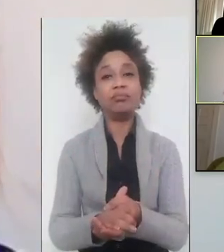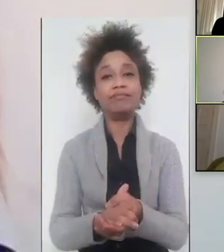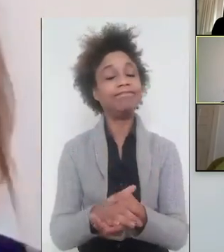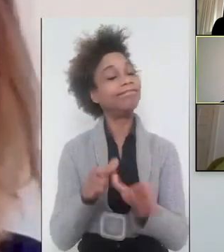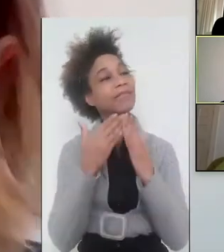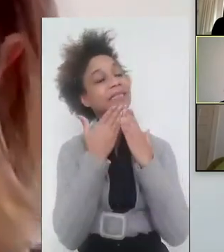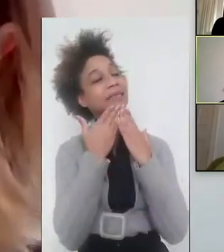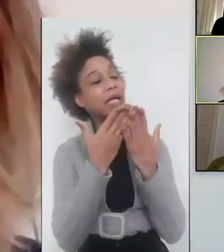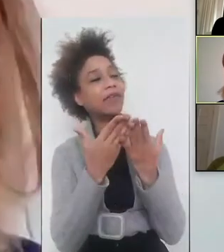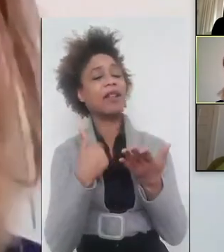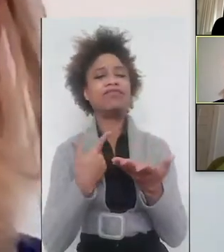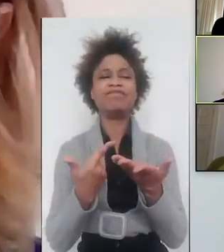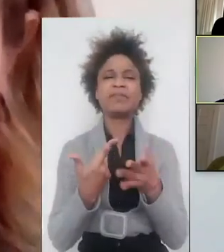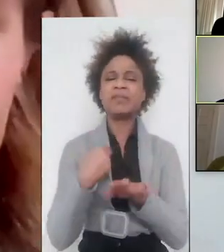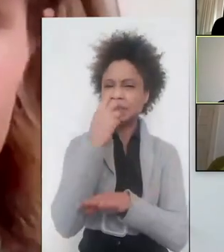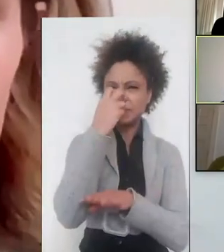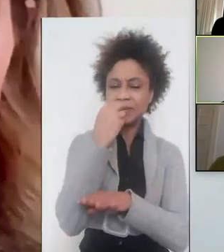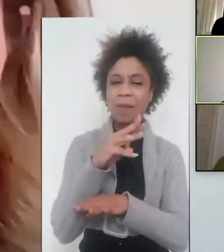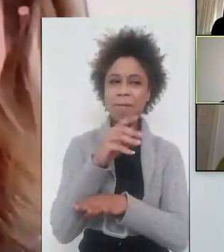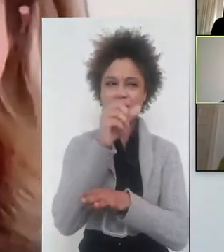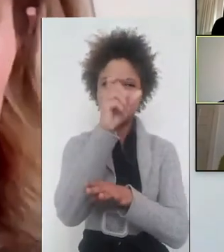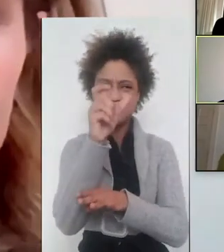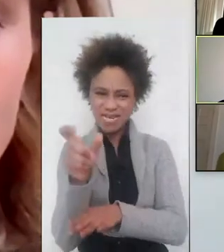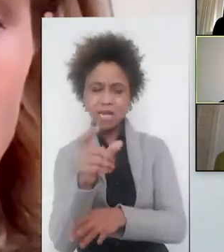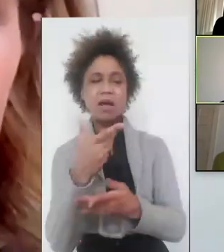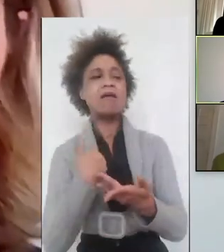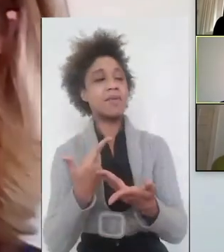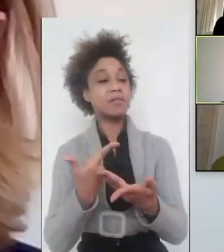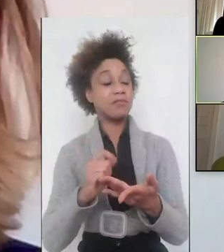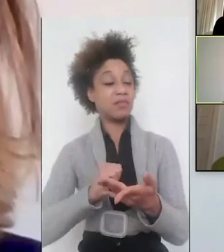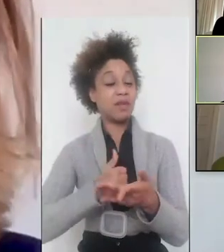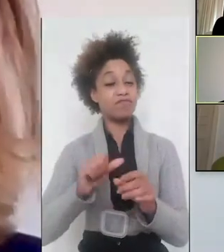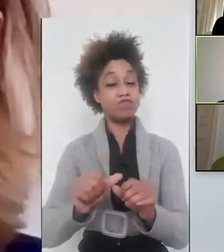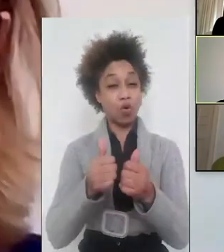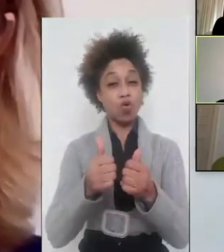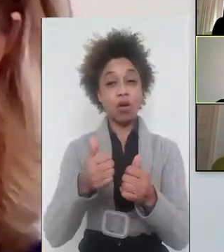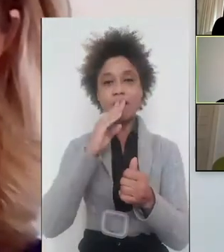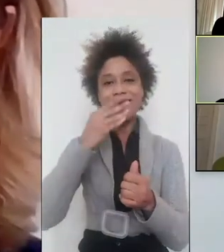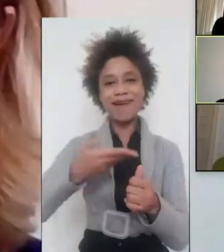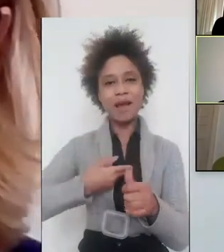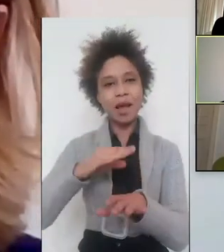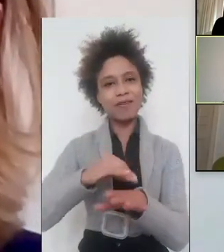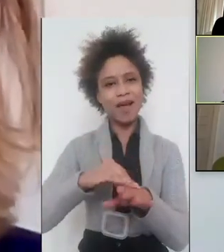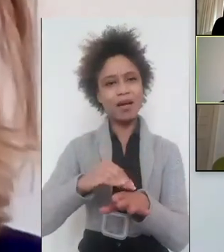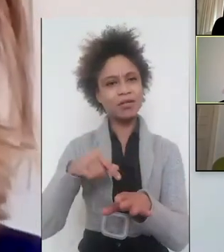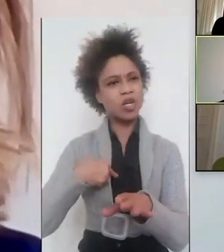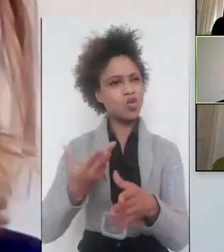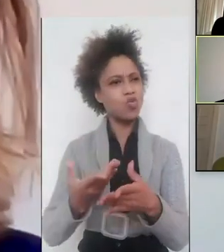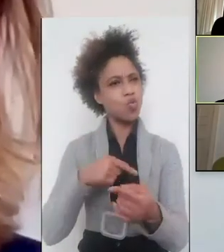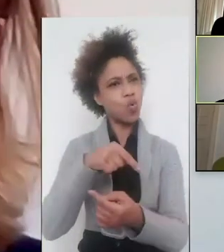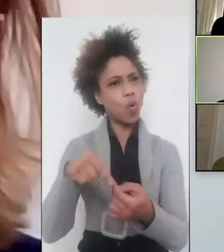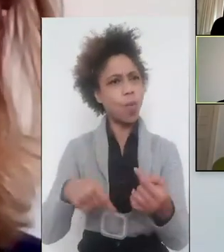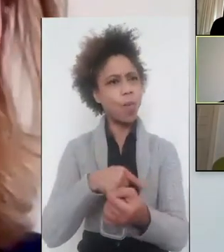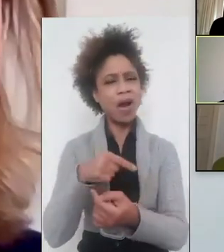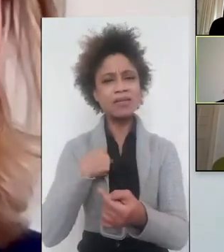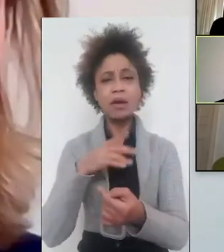een veilige manier ontvangen worden. En ik denk ook dat je moet uitstralen als organisatie dat je daar kunt werken als je een beperking hebt.